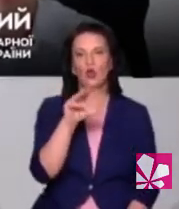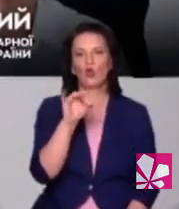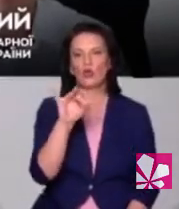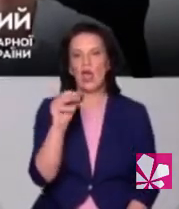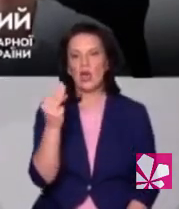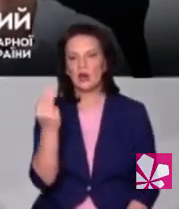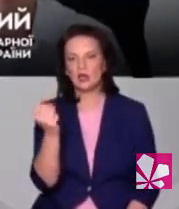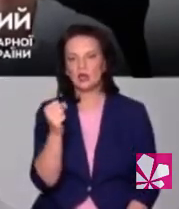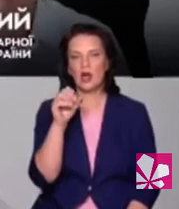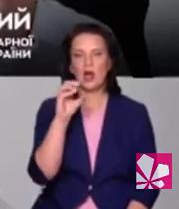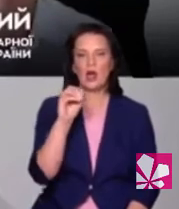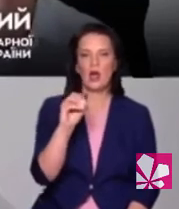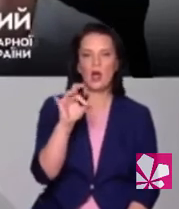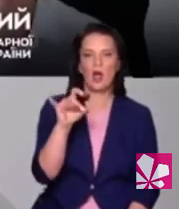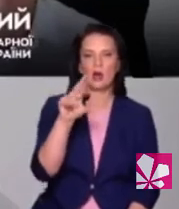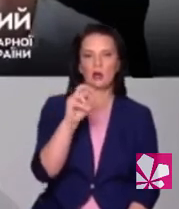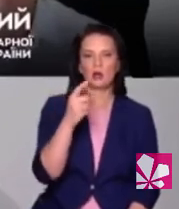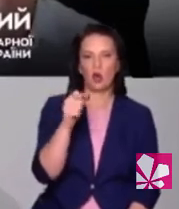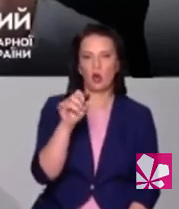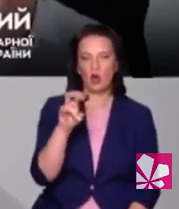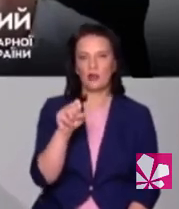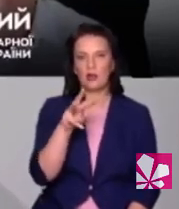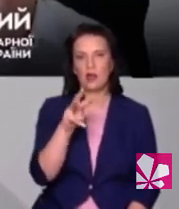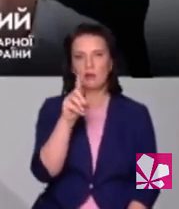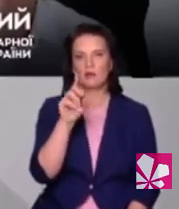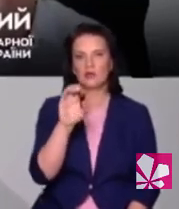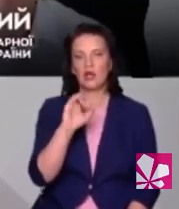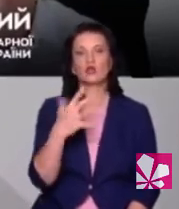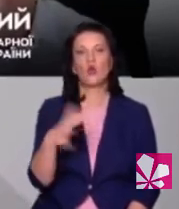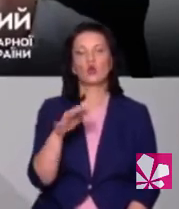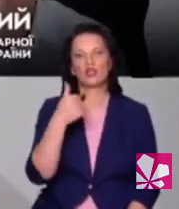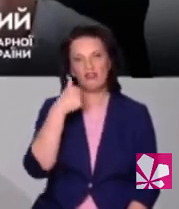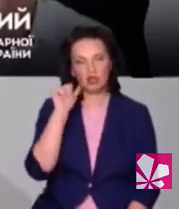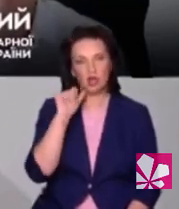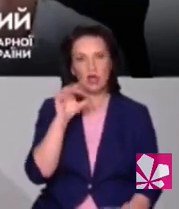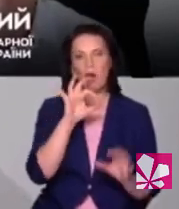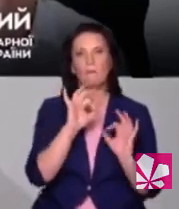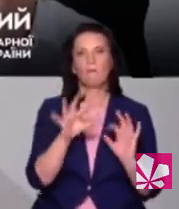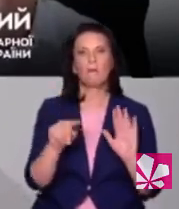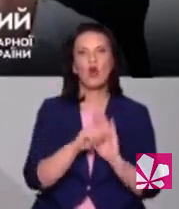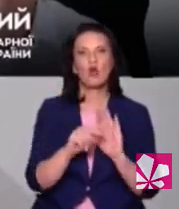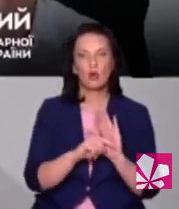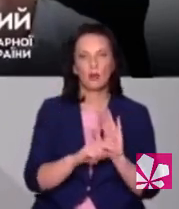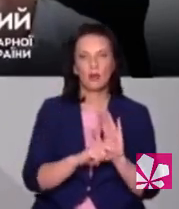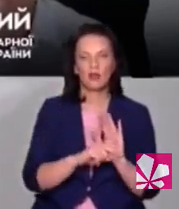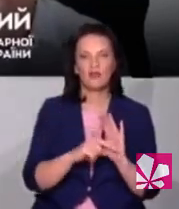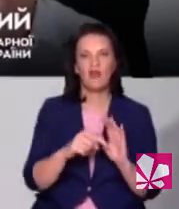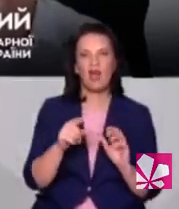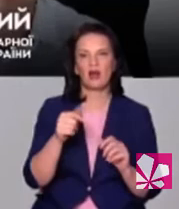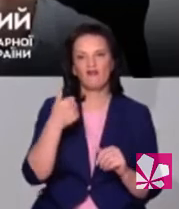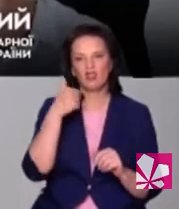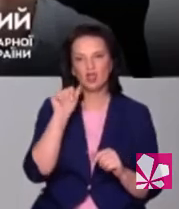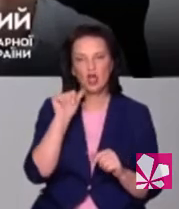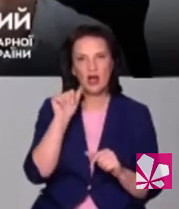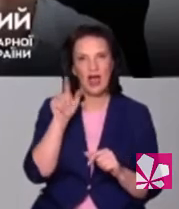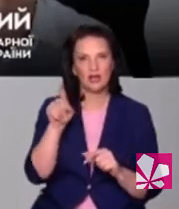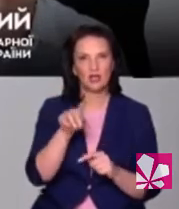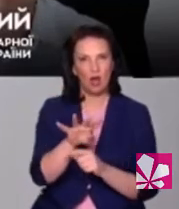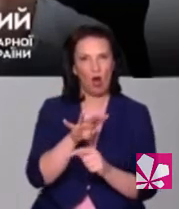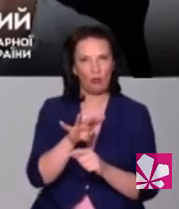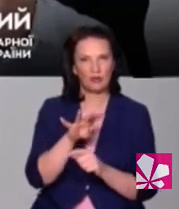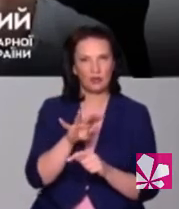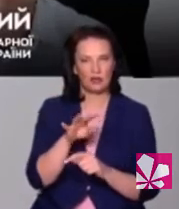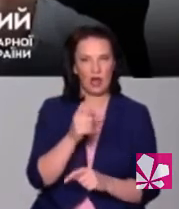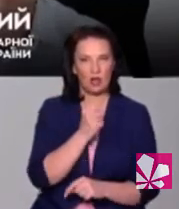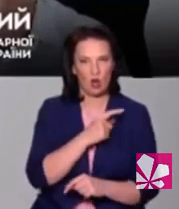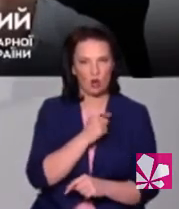Ердогана. МЗС прокоментувало вже вчорашні обстріли Одеси після угоди як плювок Володимира Путіна в